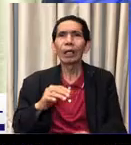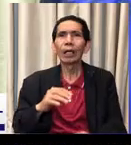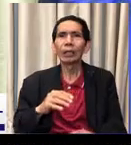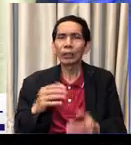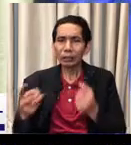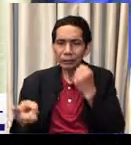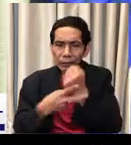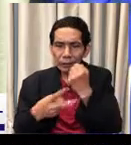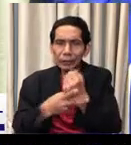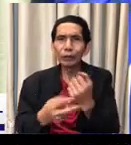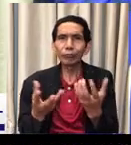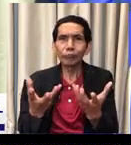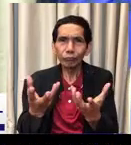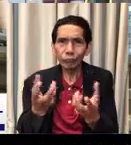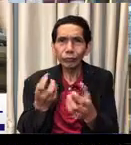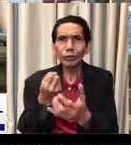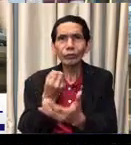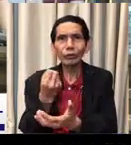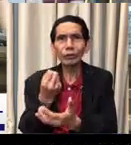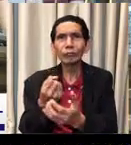Nagsisinop kami.